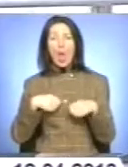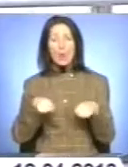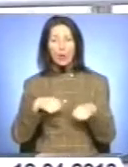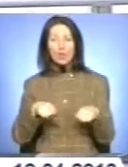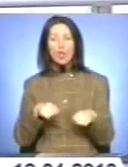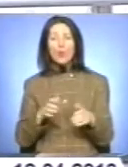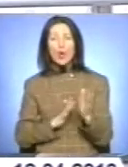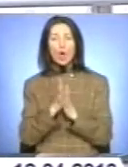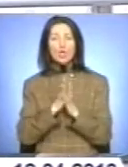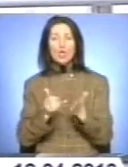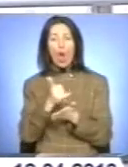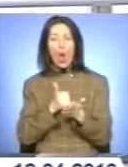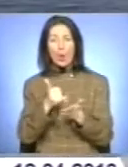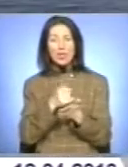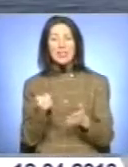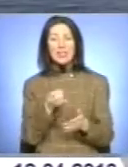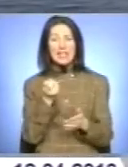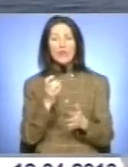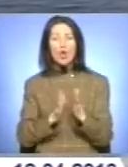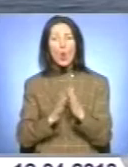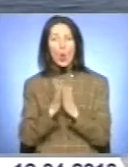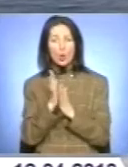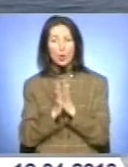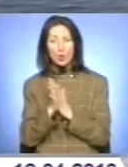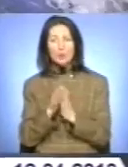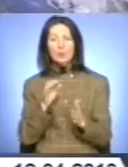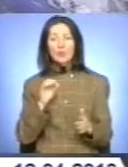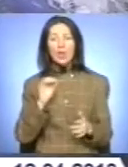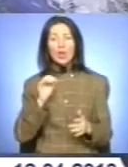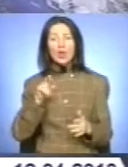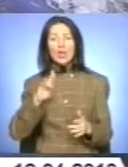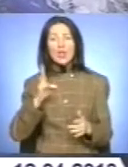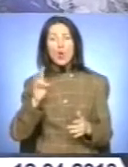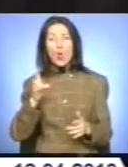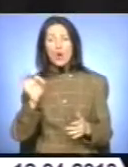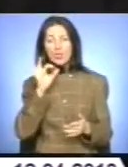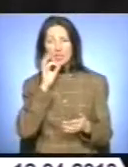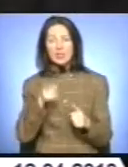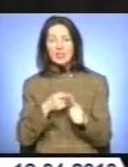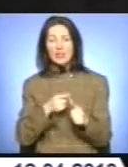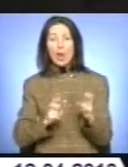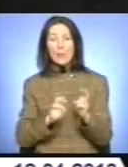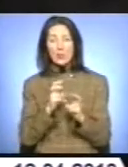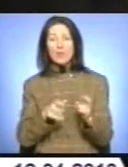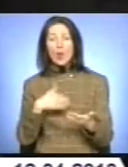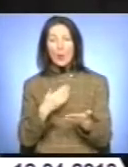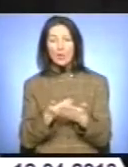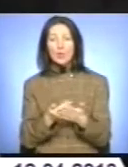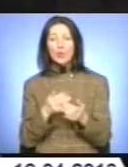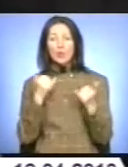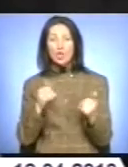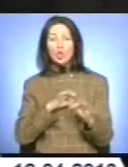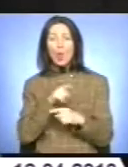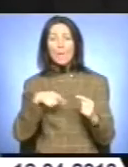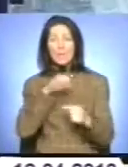і зернових культур. Віктор Янукович назвав підприємство прикладом сучасного та конкурентноздатного бізнесу, який працює у сфері морської